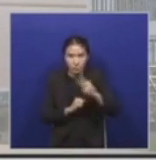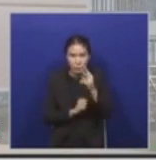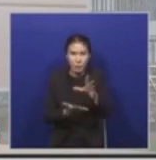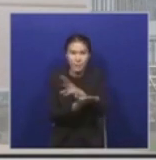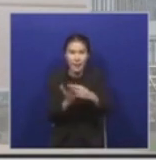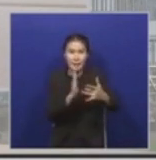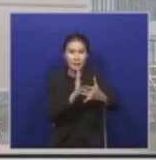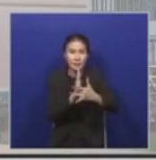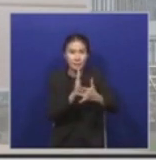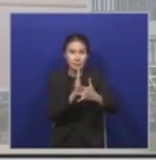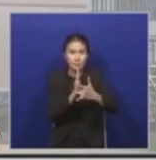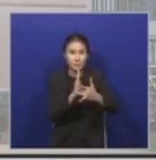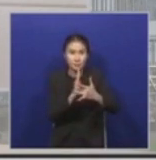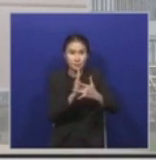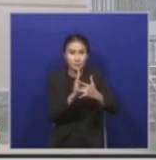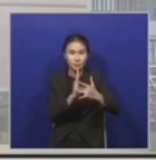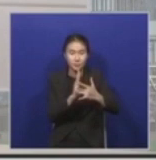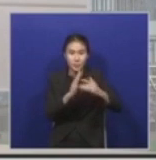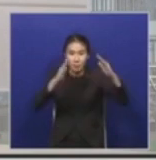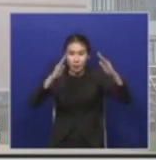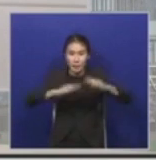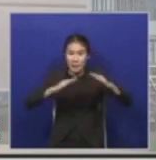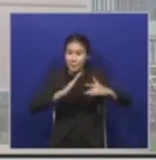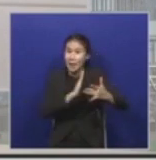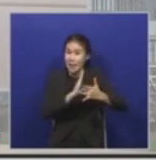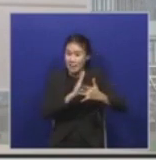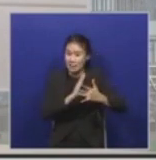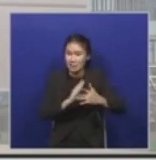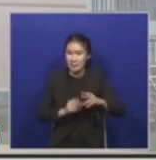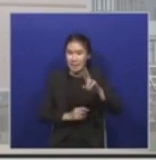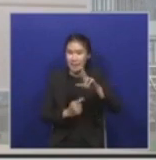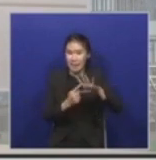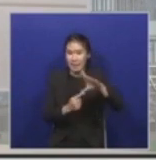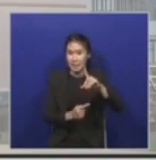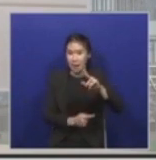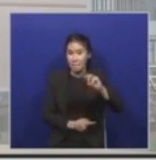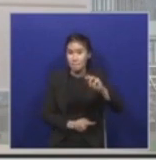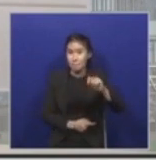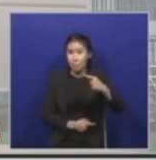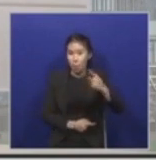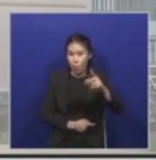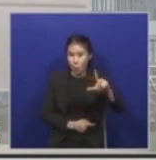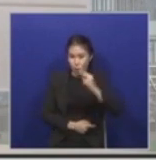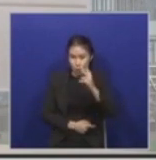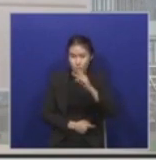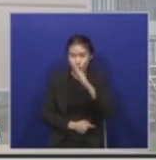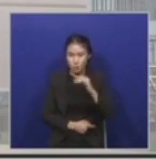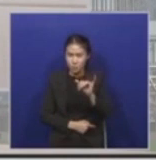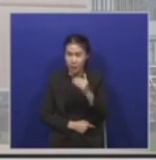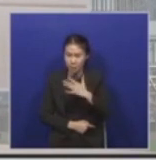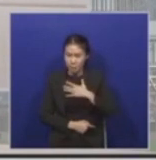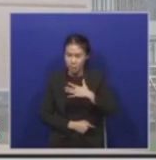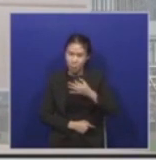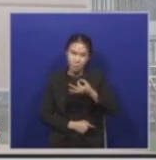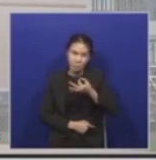ทคโนโลยีราชมงคลธัญบุรีครับโอ้โหที่จะเกิดผมเป็นนักศึกษาน้องๆที่อยู่ราชมงคลธัญ